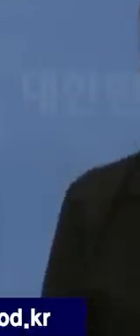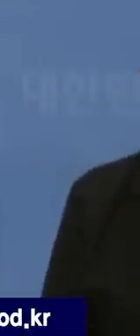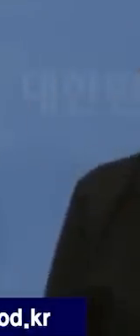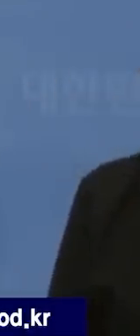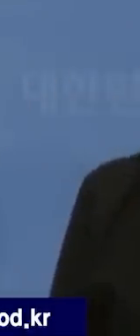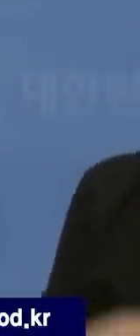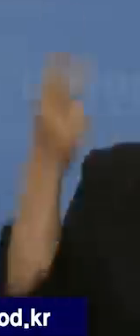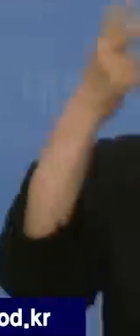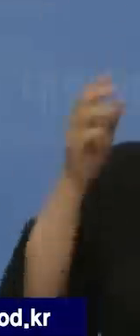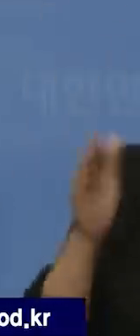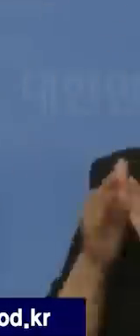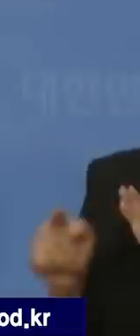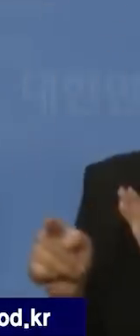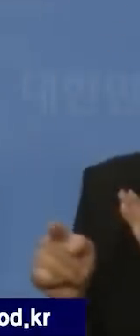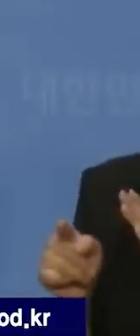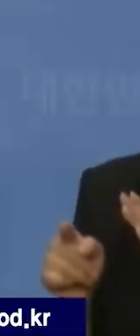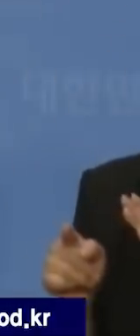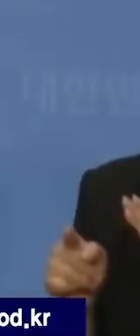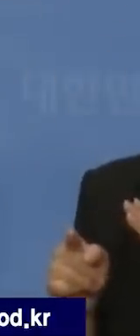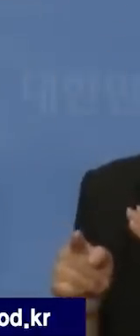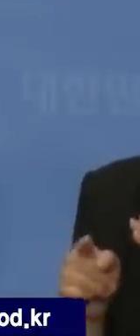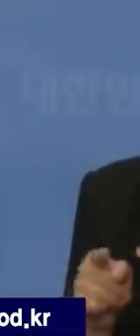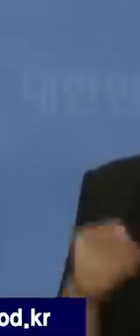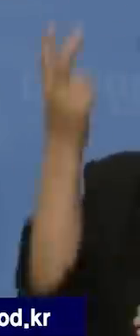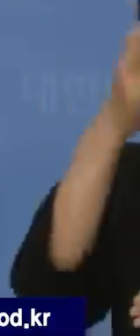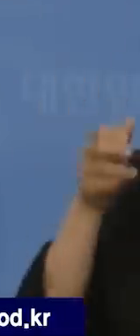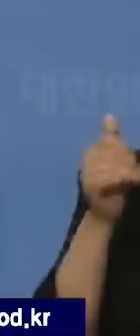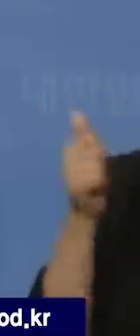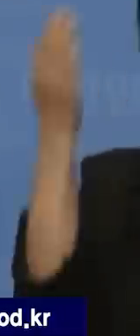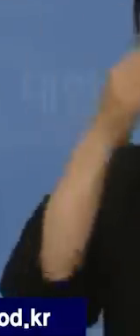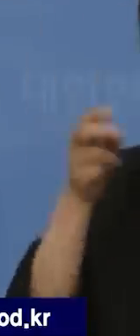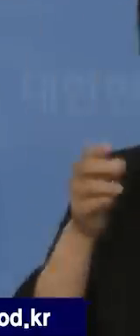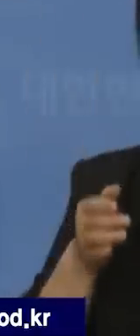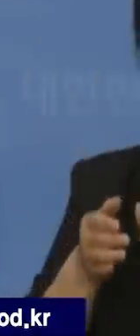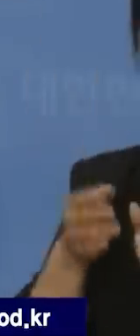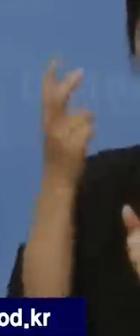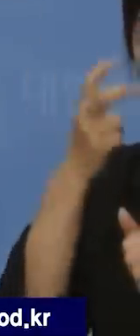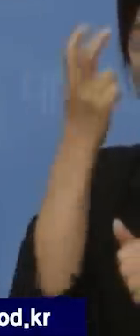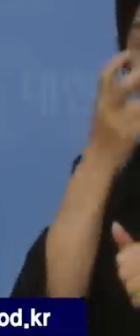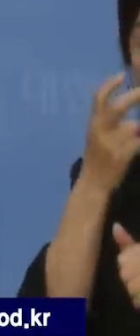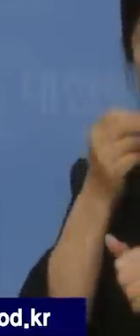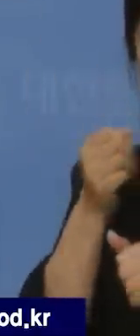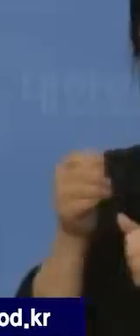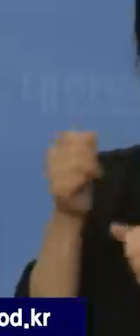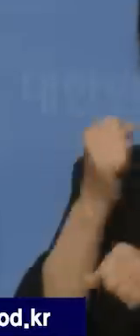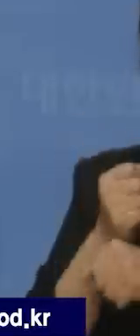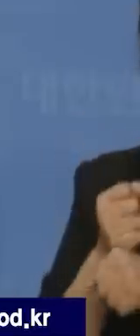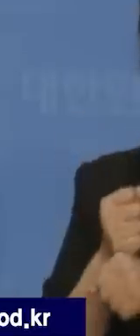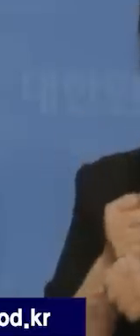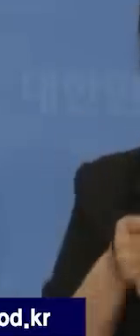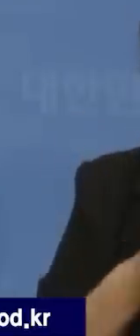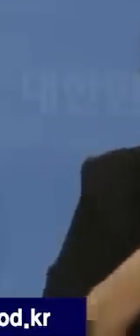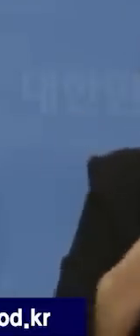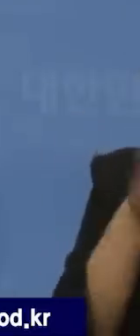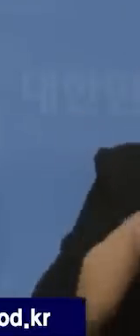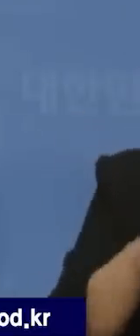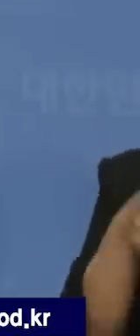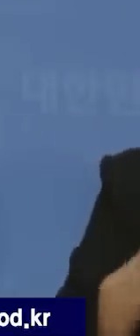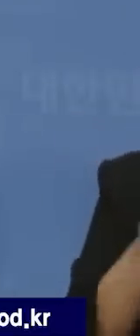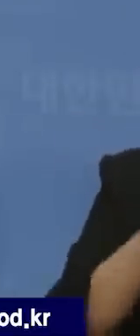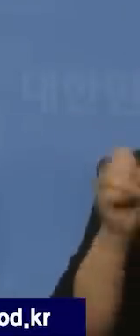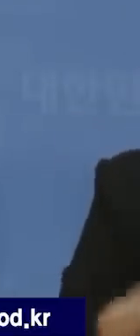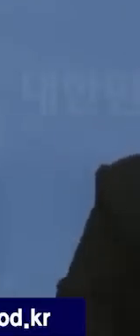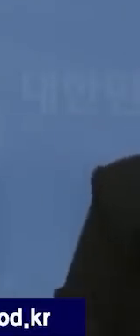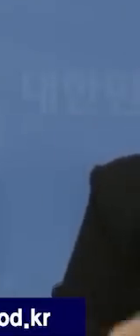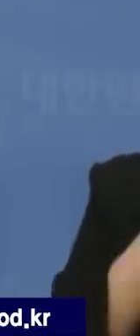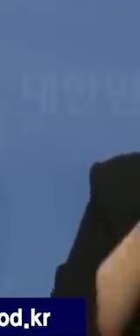감사원이 주심 감사위원을 패싱했다는 결재 조작 의혹이 불거지자 감사위원의 열람